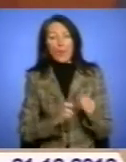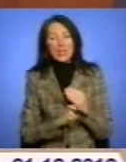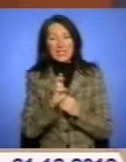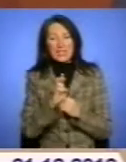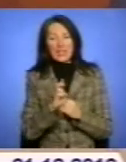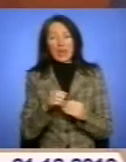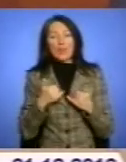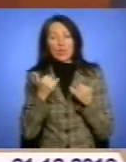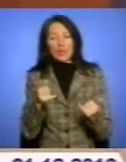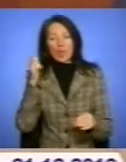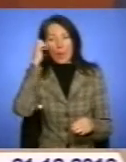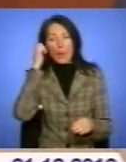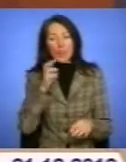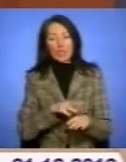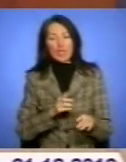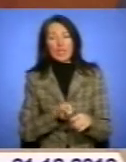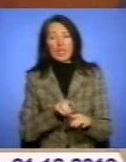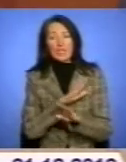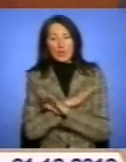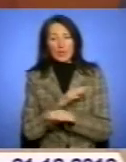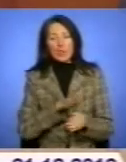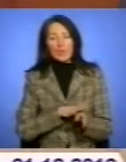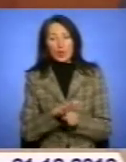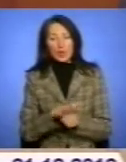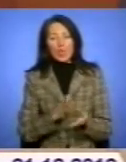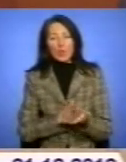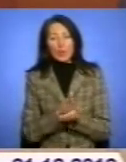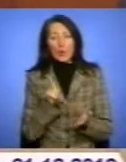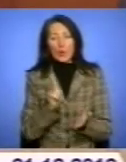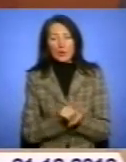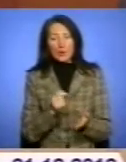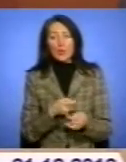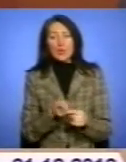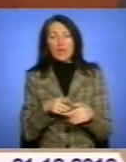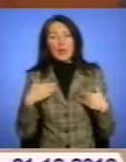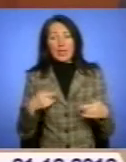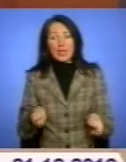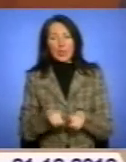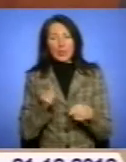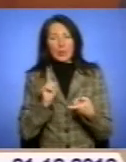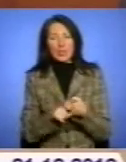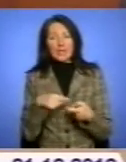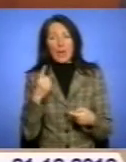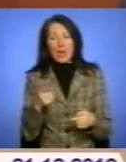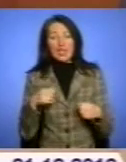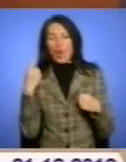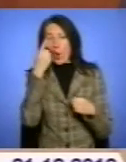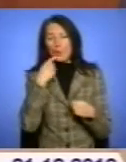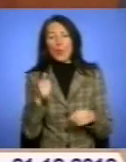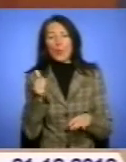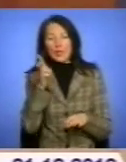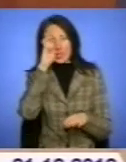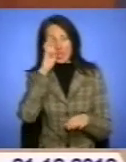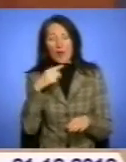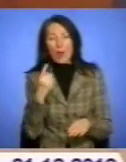будь-якою німецькою клінікою. І вдруг замітимо, что нагрузка на врача или количество операций, которые делает наш врач,